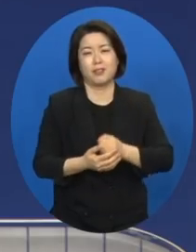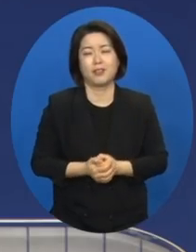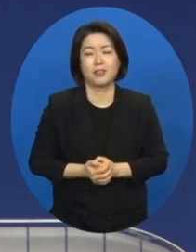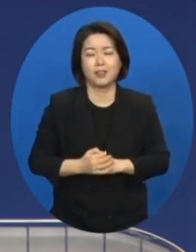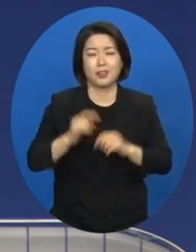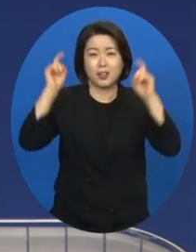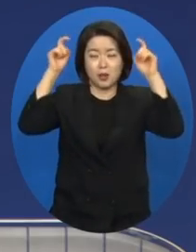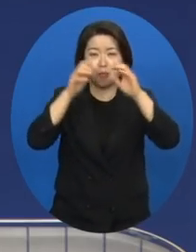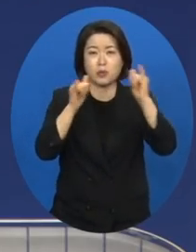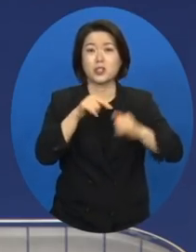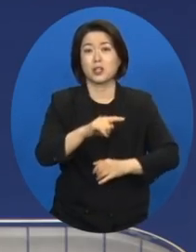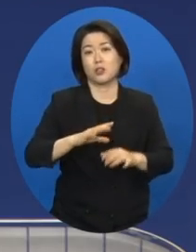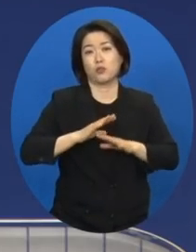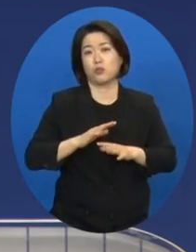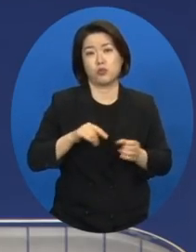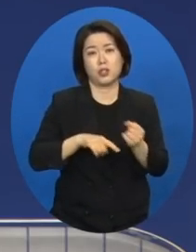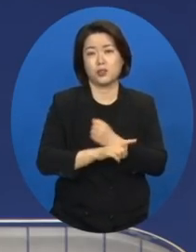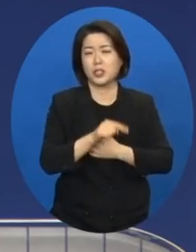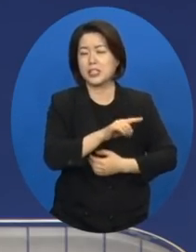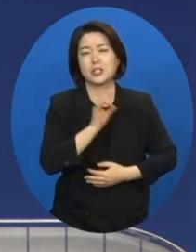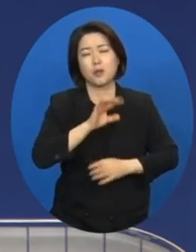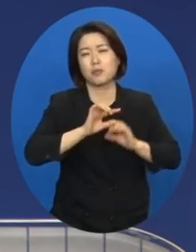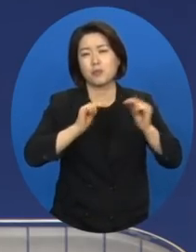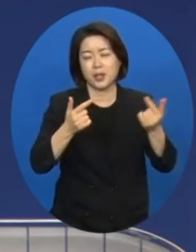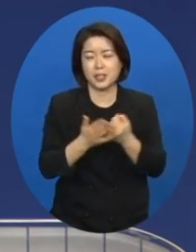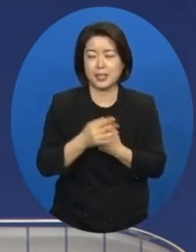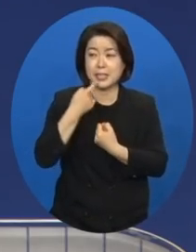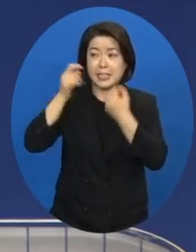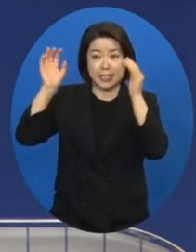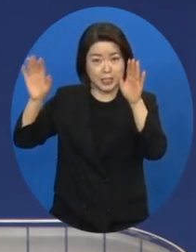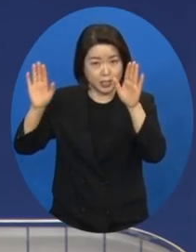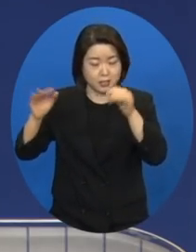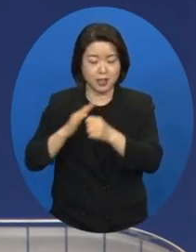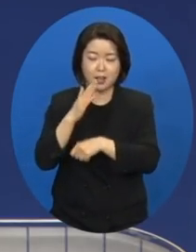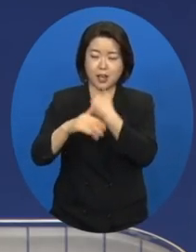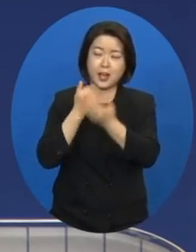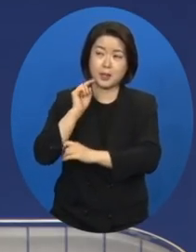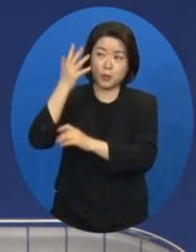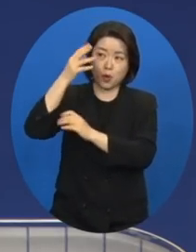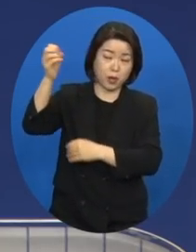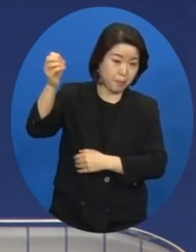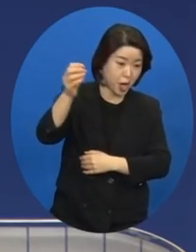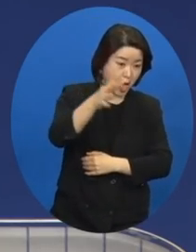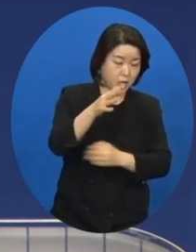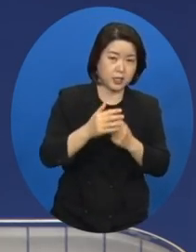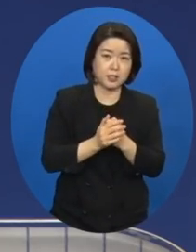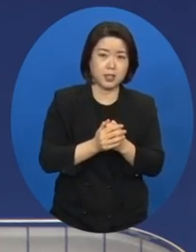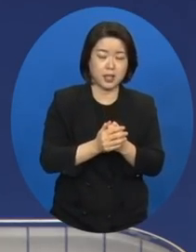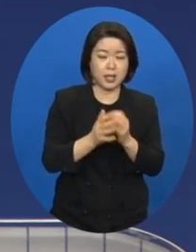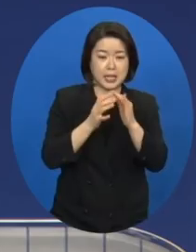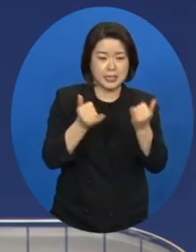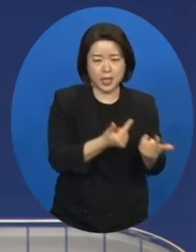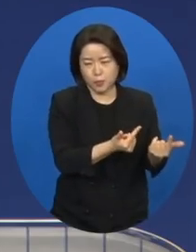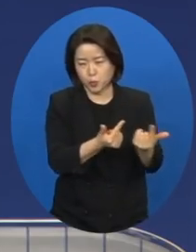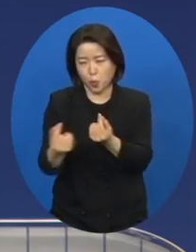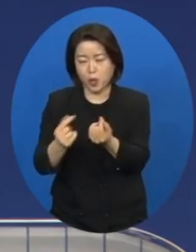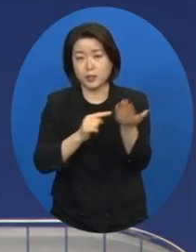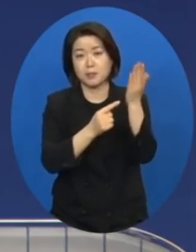이유는 이것만이 아닙니다. 성경을 보면 천사든지 하나님의 영광이 비춰졌을 때 사람들의 공통적인 반응은